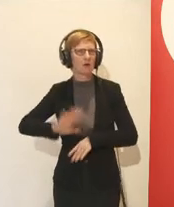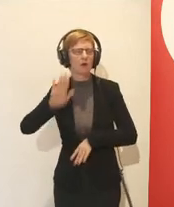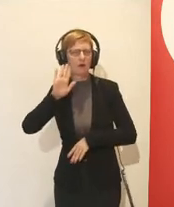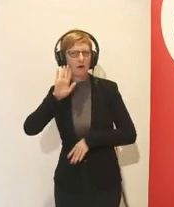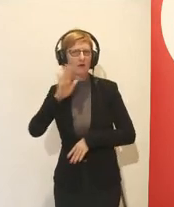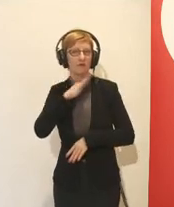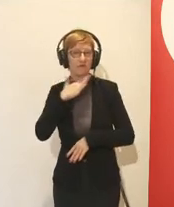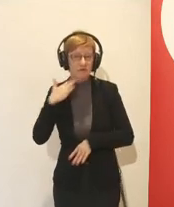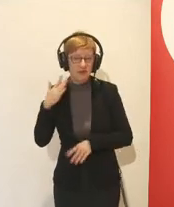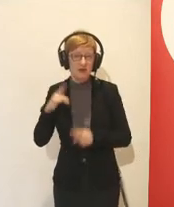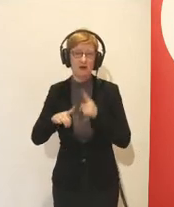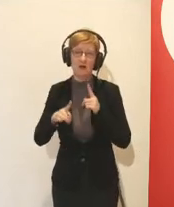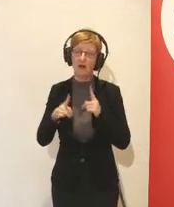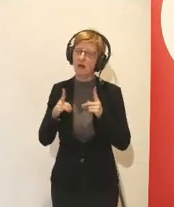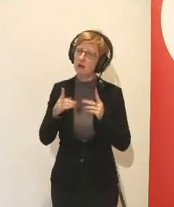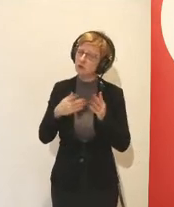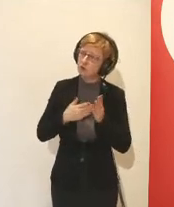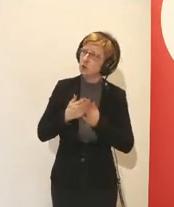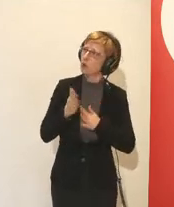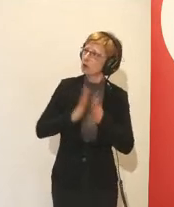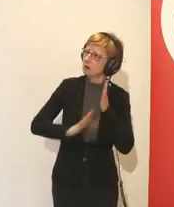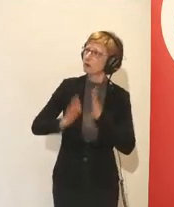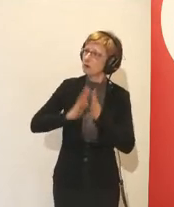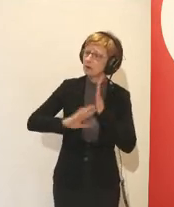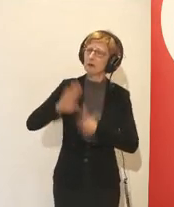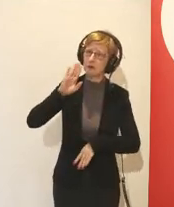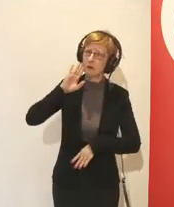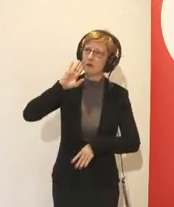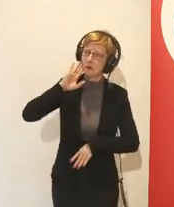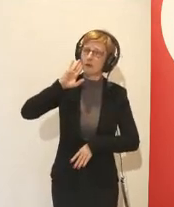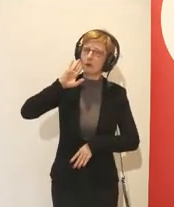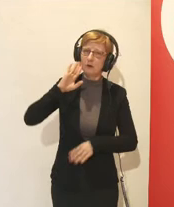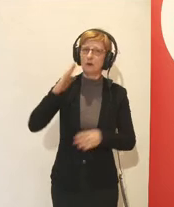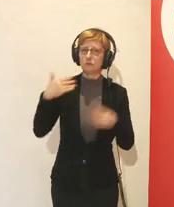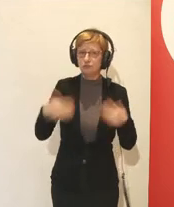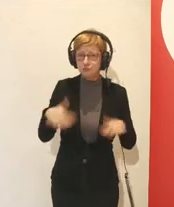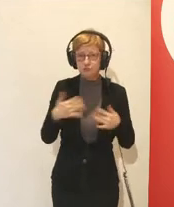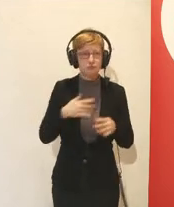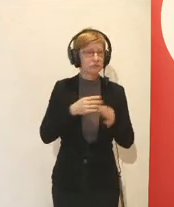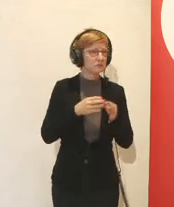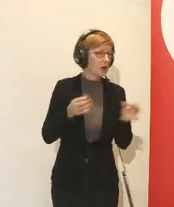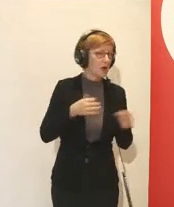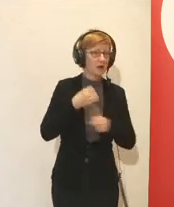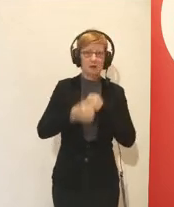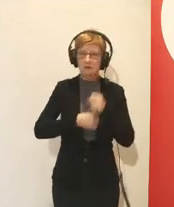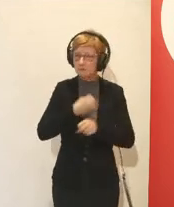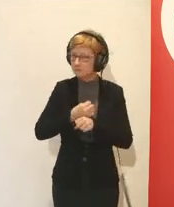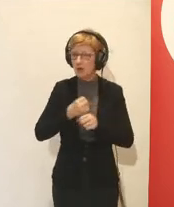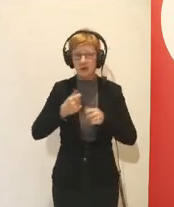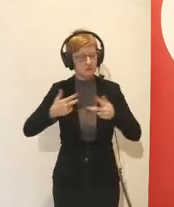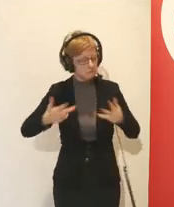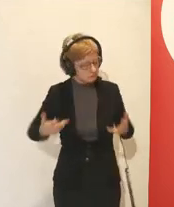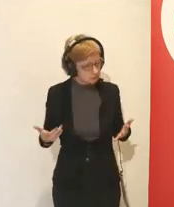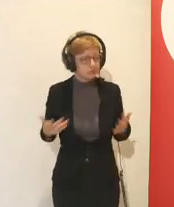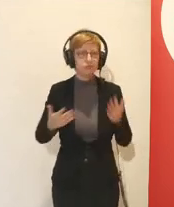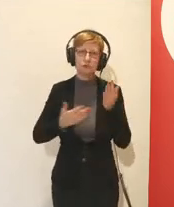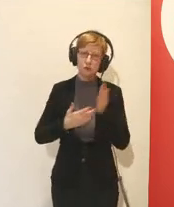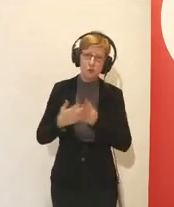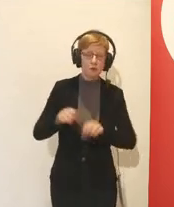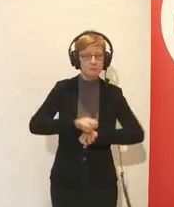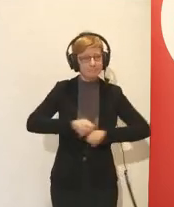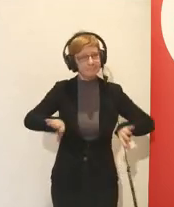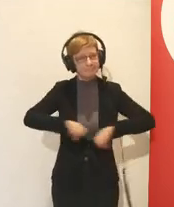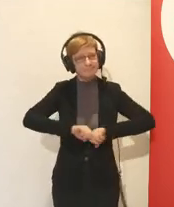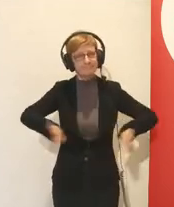ununterbrochen in diesen kreisen den ganzen tag und die ganze nacht verbreitet werden dass das natürlich auch nie gott